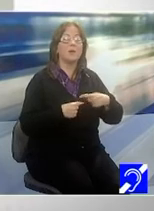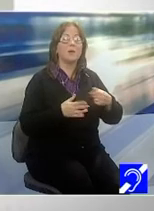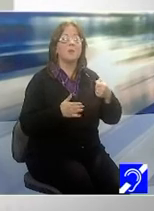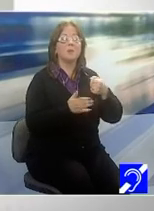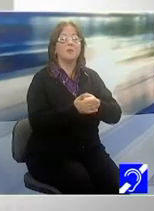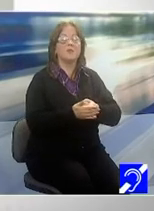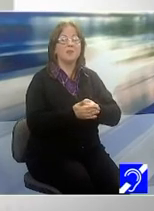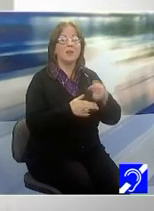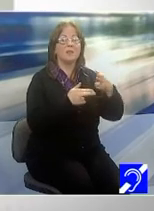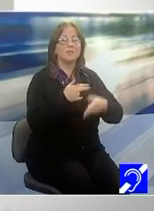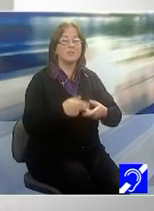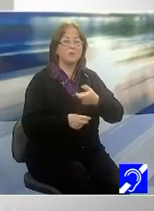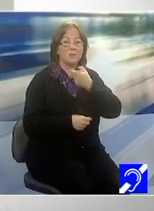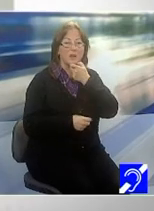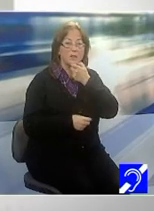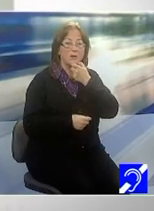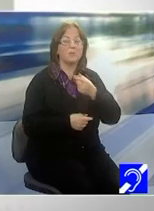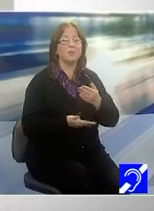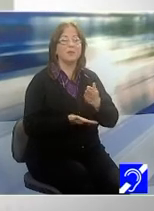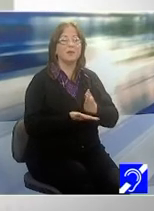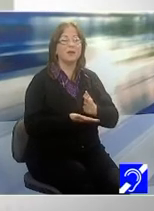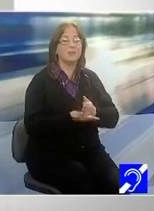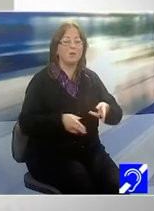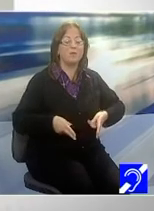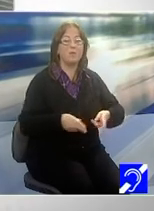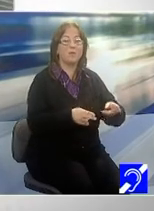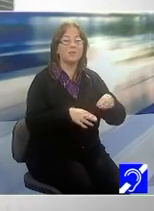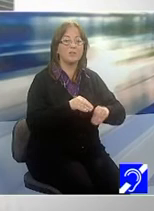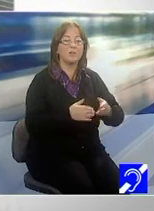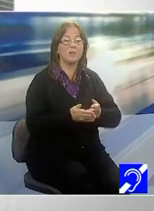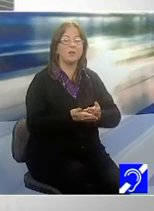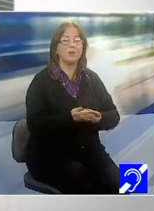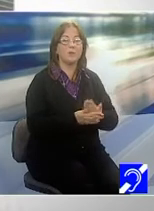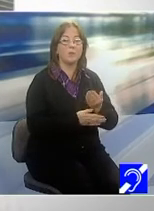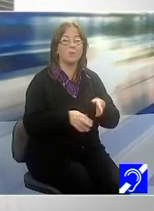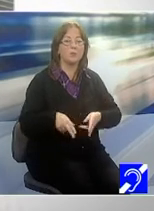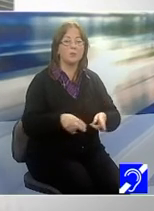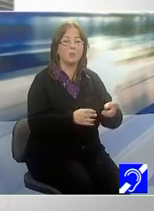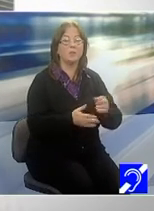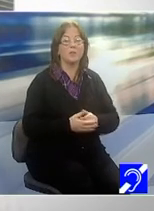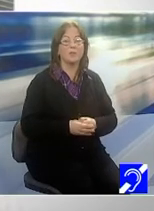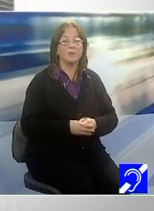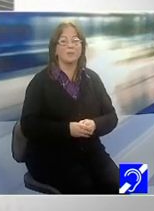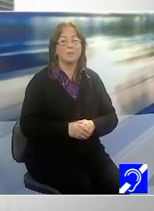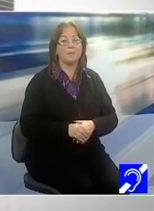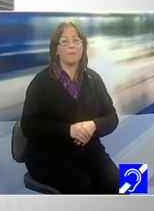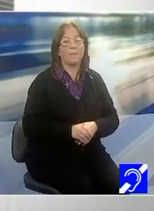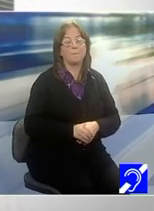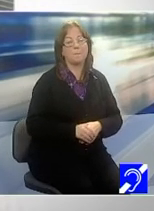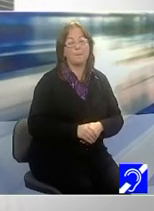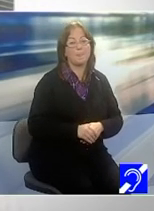de tocmai asta ori. Și asta e o schimbare până la urmă de discurs. Programe de guvernare stufoase, elaborate pe parcursul a nopții întregi